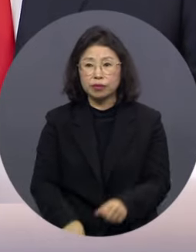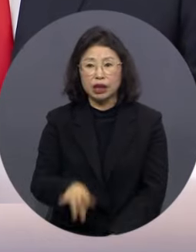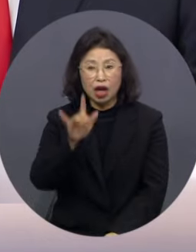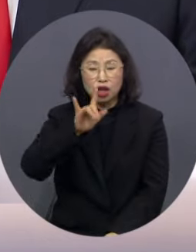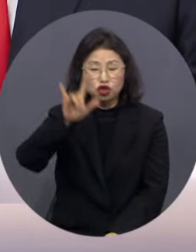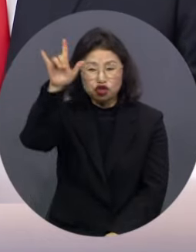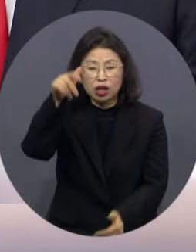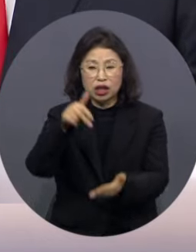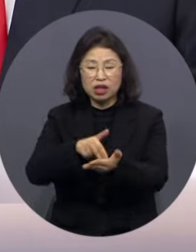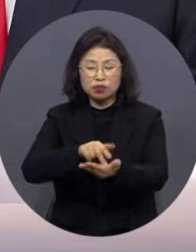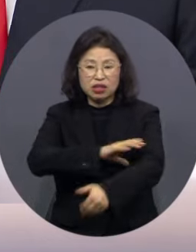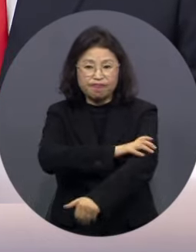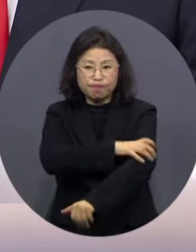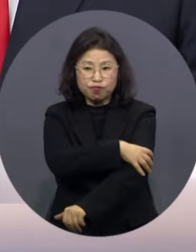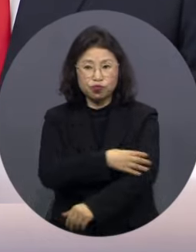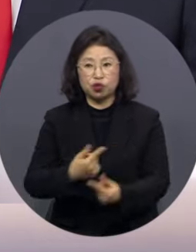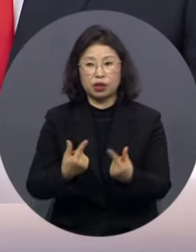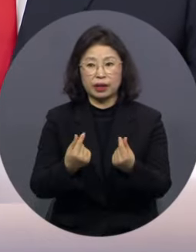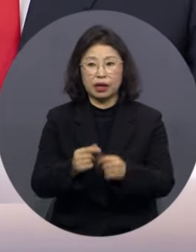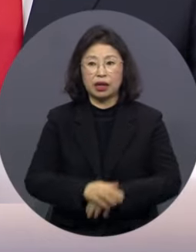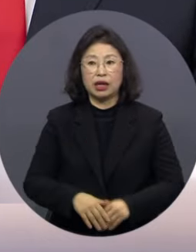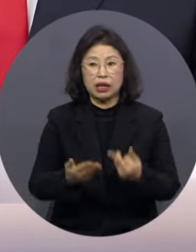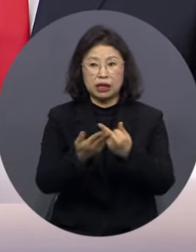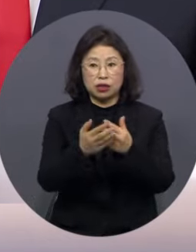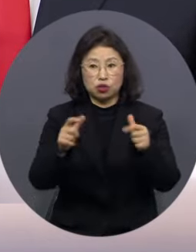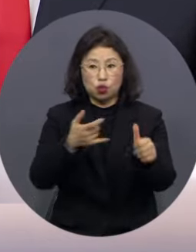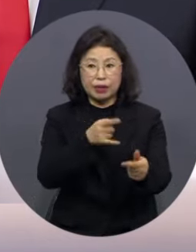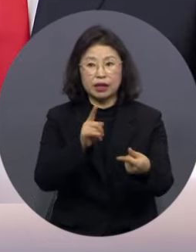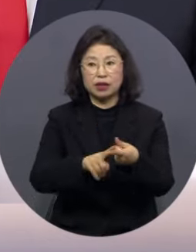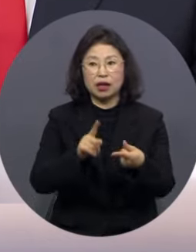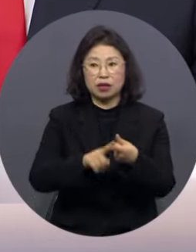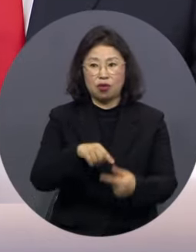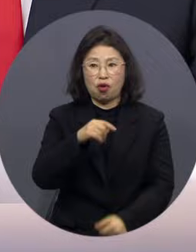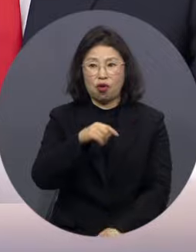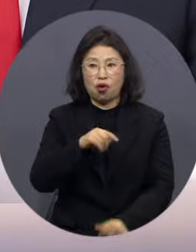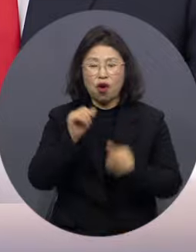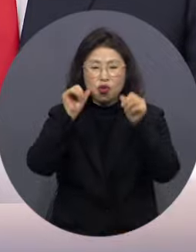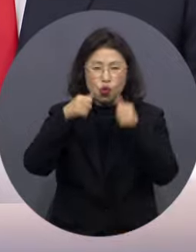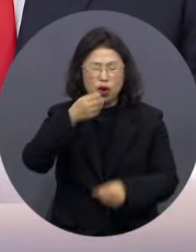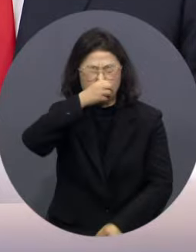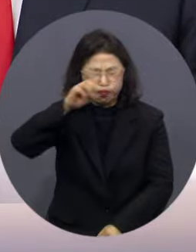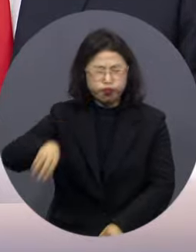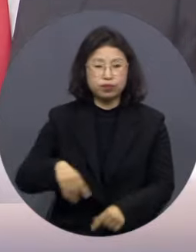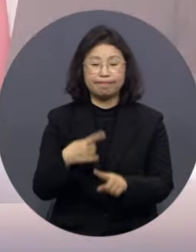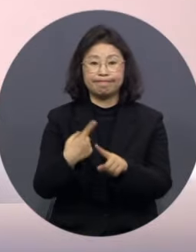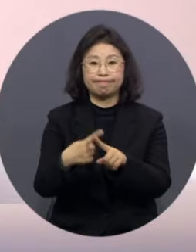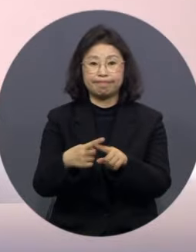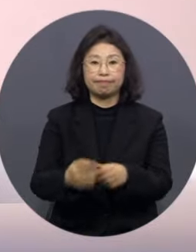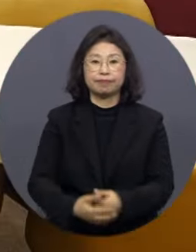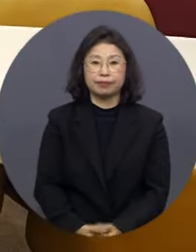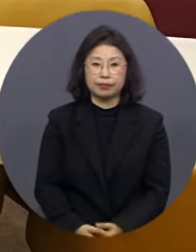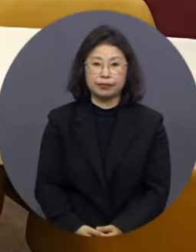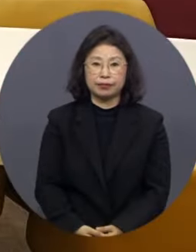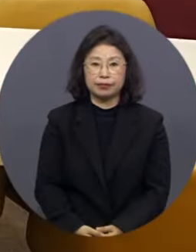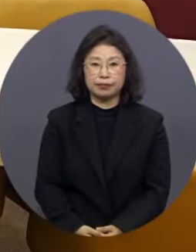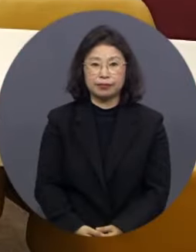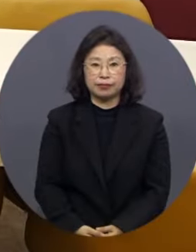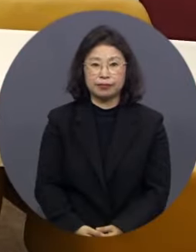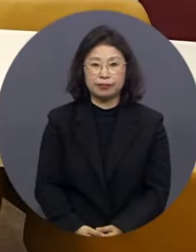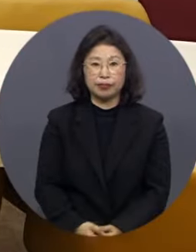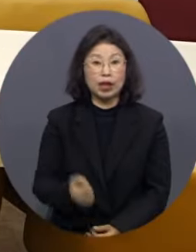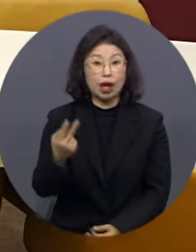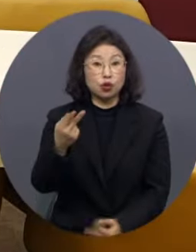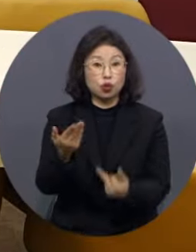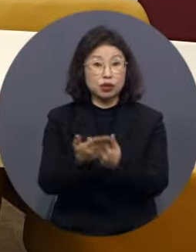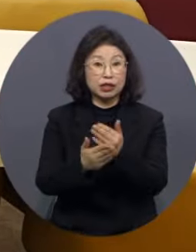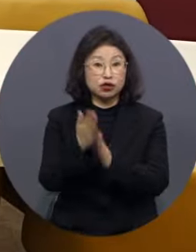보면 중앙당의 형이기도 하고도 제주 도민을 우롱하는 차사라고 저는 생각을 합니다 한편